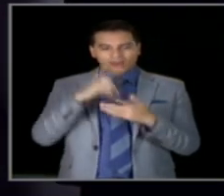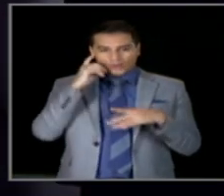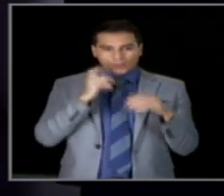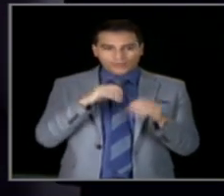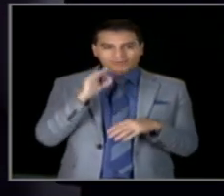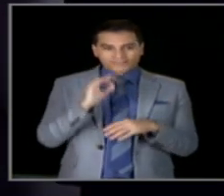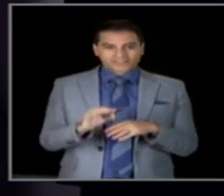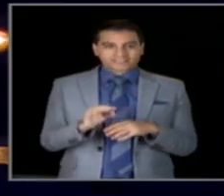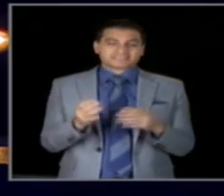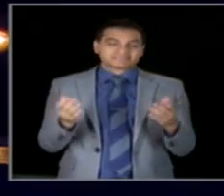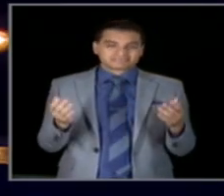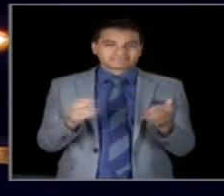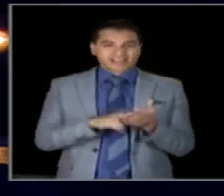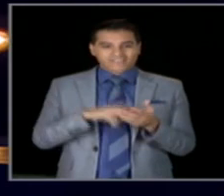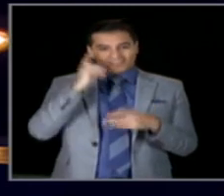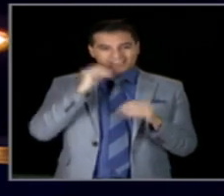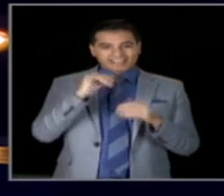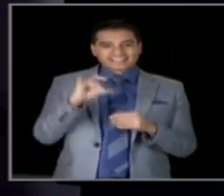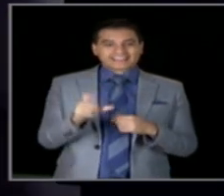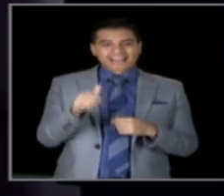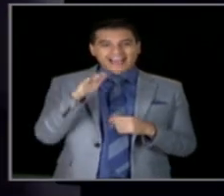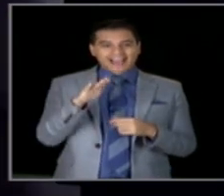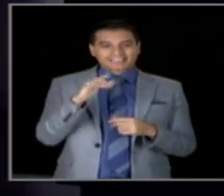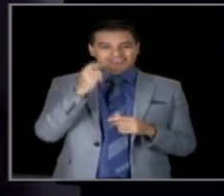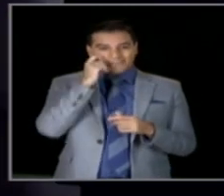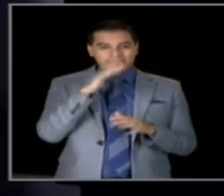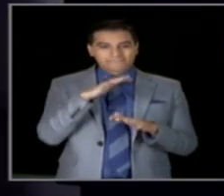ويعني خايفين جدا. ناس مرعوبه.